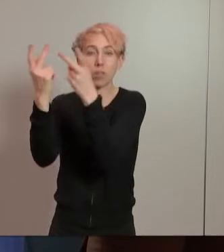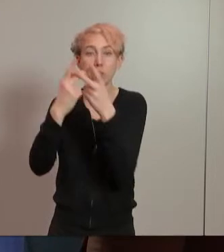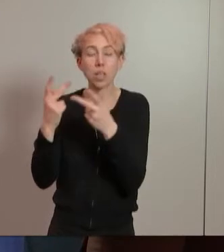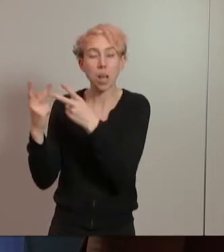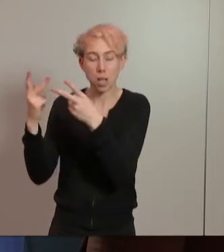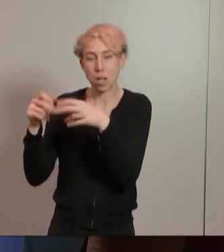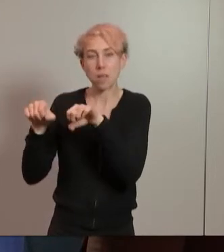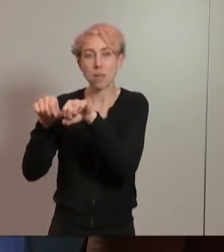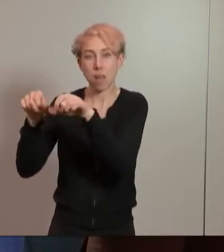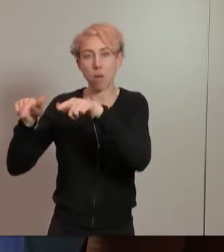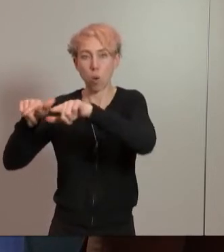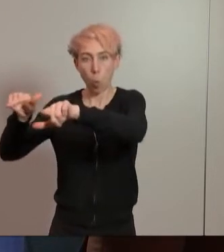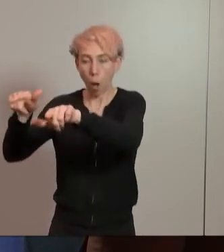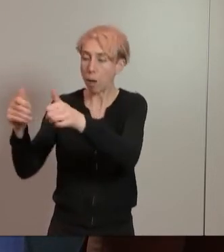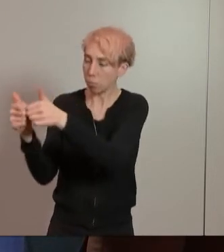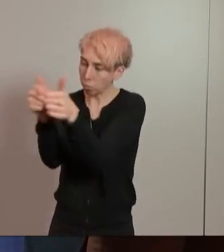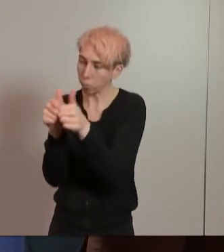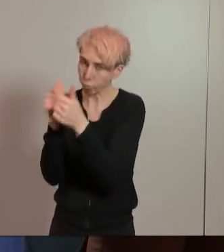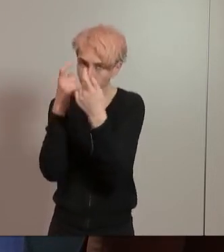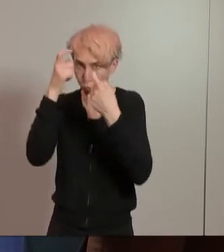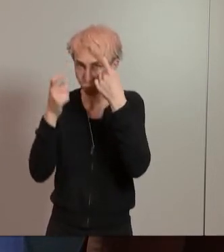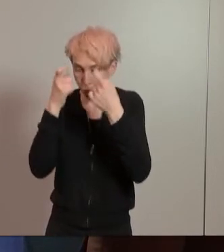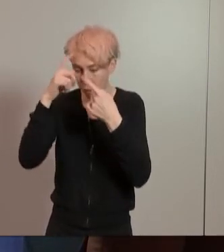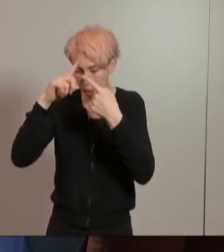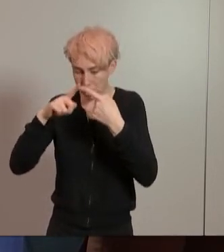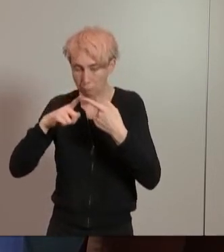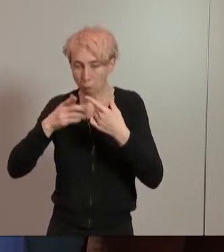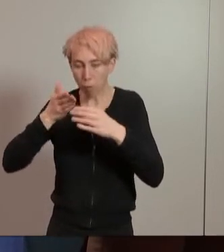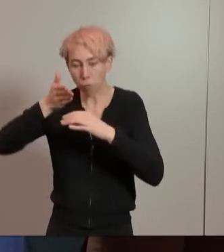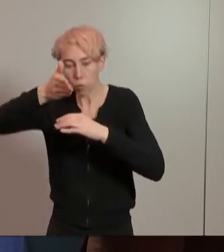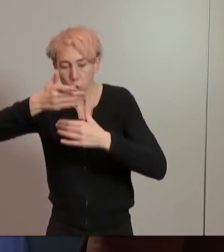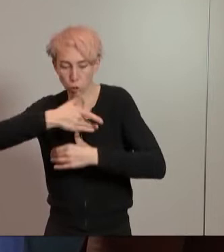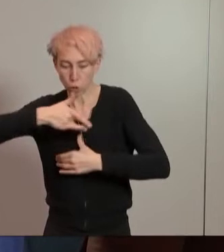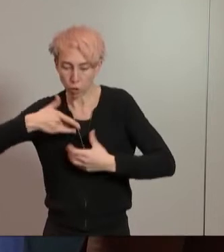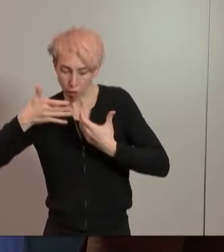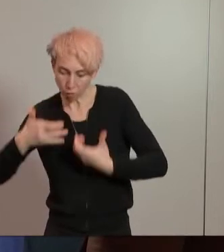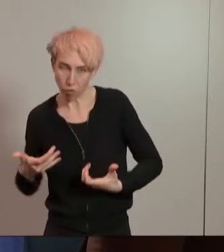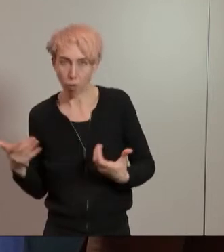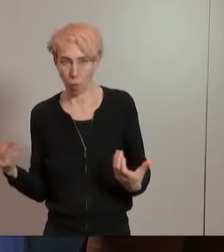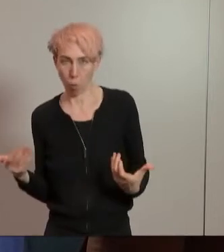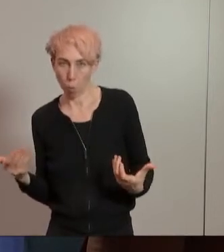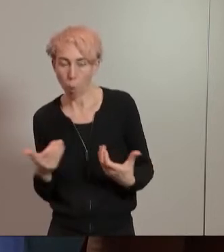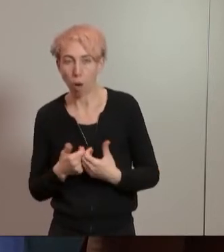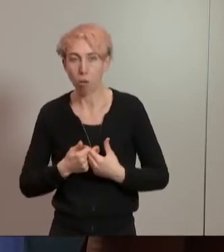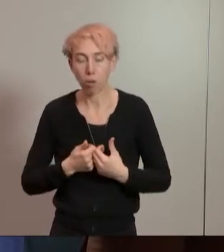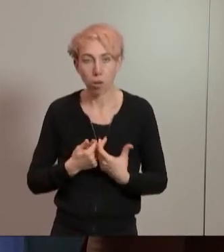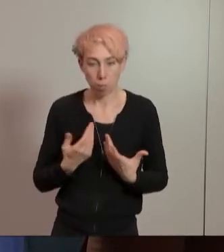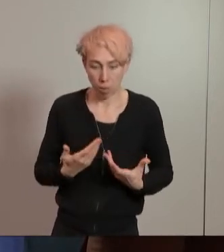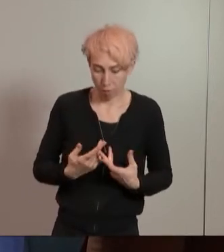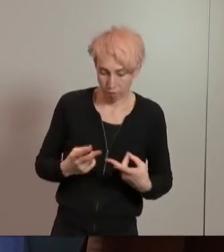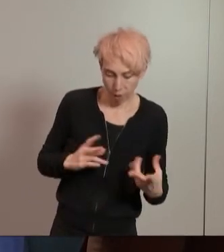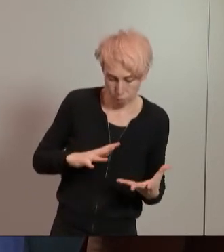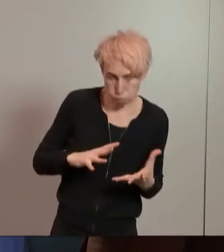Sèvres-et-Loire, nous devons et nous allons réfléchir ensemble au modèle de santé que nous souhaitons avoir pour les années qui viennent, au moment où la ville se